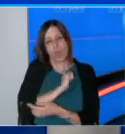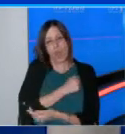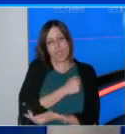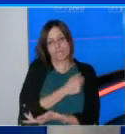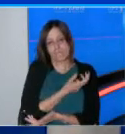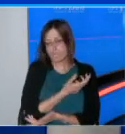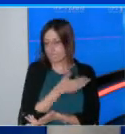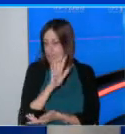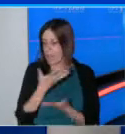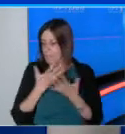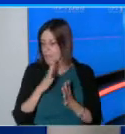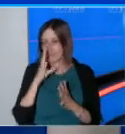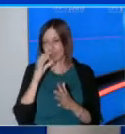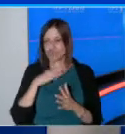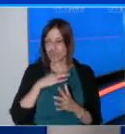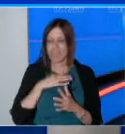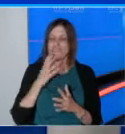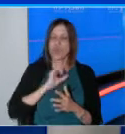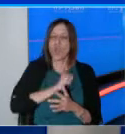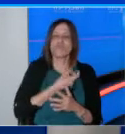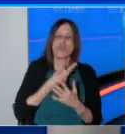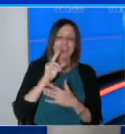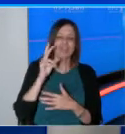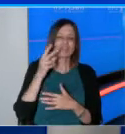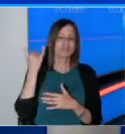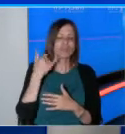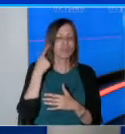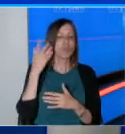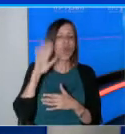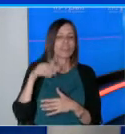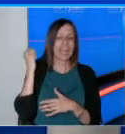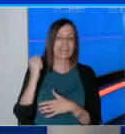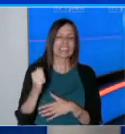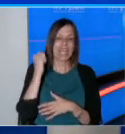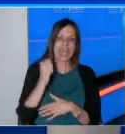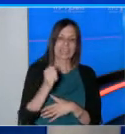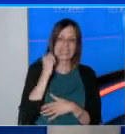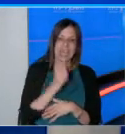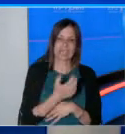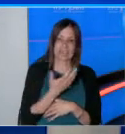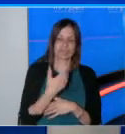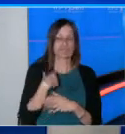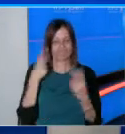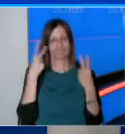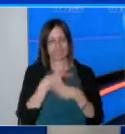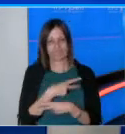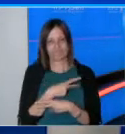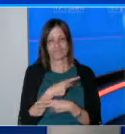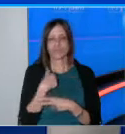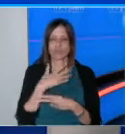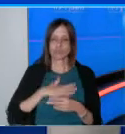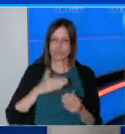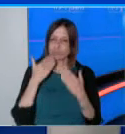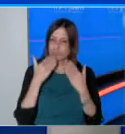מאוד על הבן שלי, וכואב לי יותר כל יום שאני שומעת עוד רצח ועוד רצח. אני מבין. וואטפה ג'בלי, אני רוצה להודות